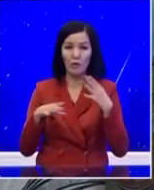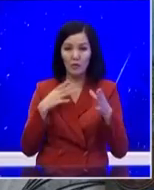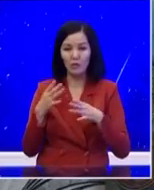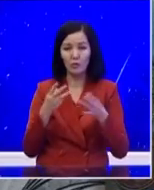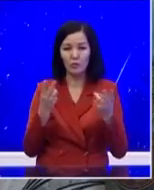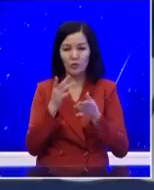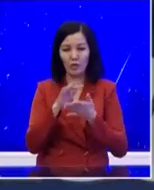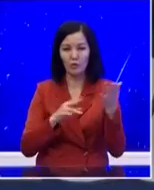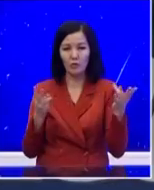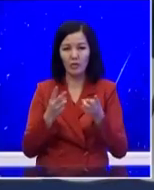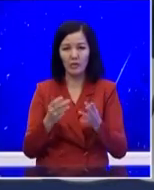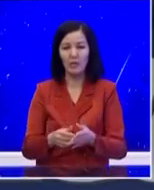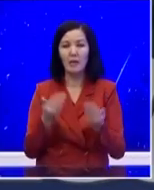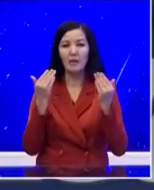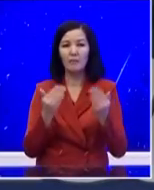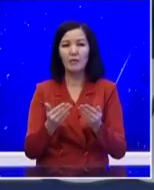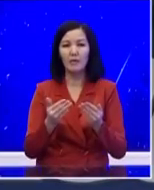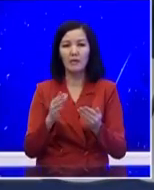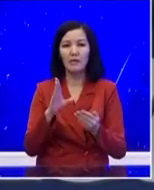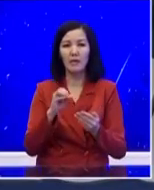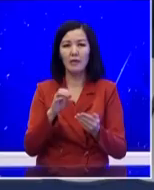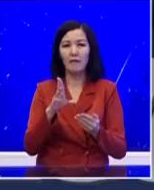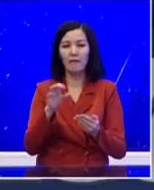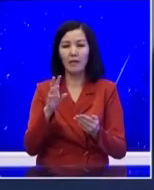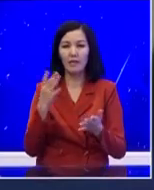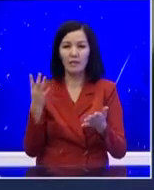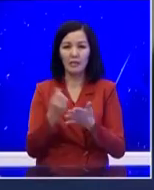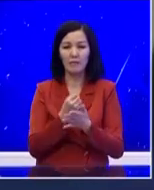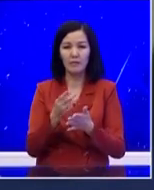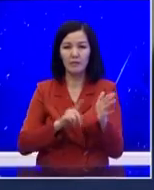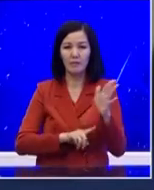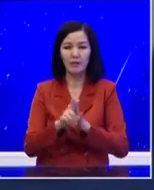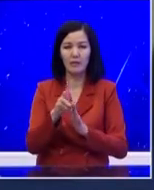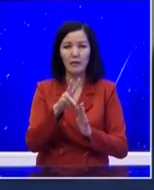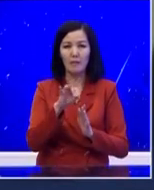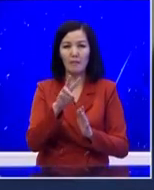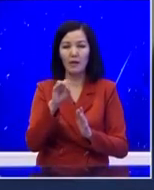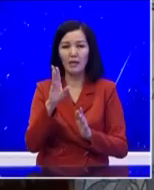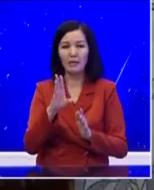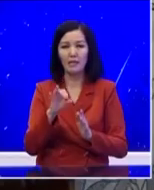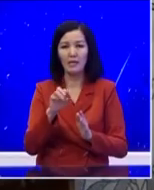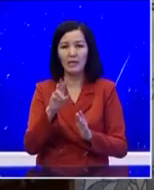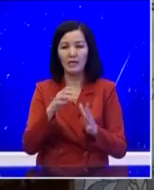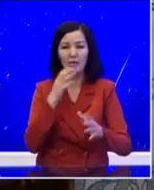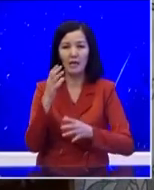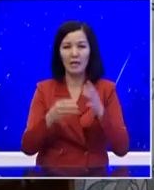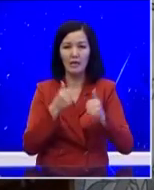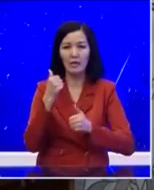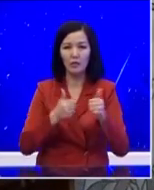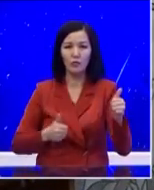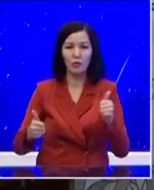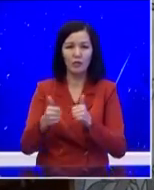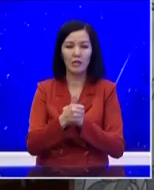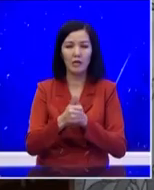тура келеді. Биылғы жыл Евгений Федоров үшін табысты басталған еді. Малайзия мен Ирландияда өткен халықаралық турнирде топ жарды.